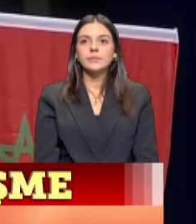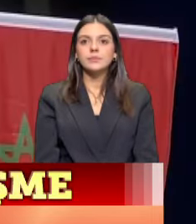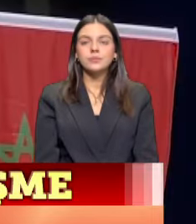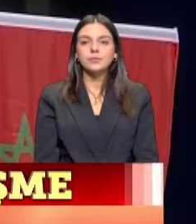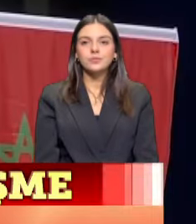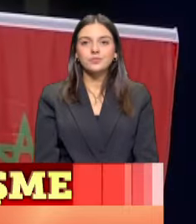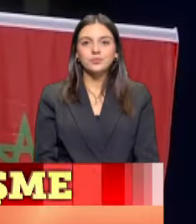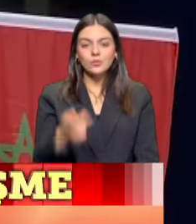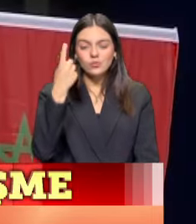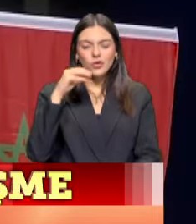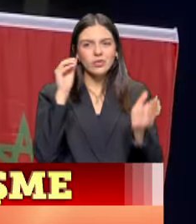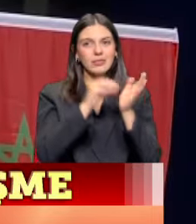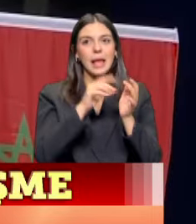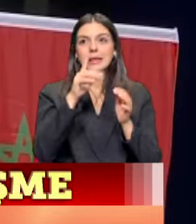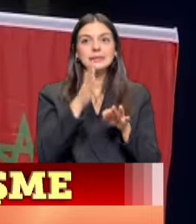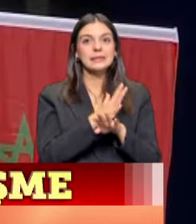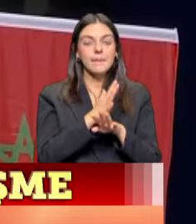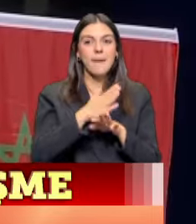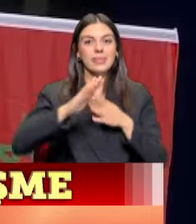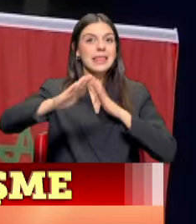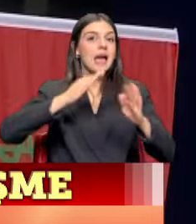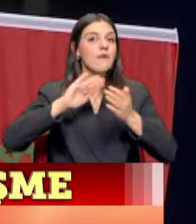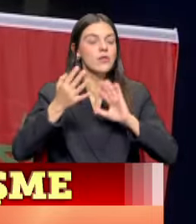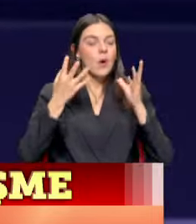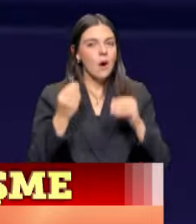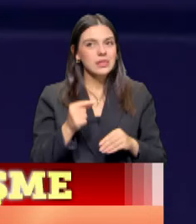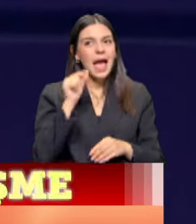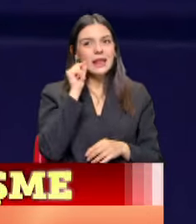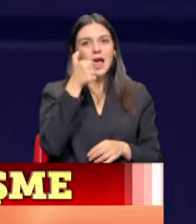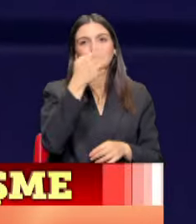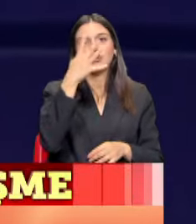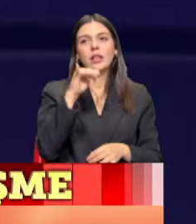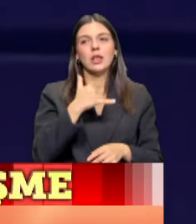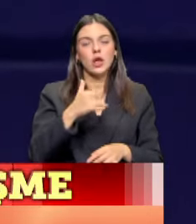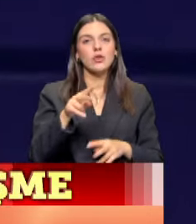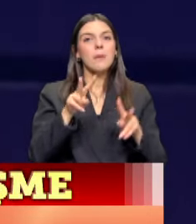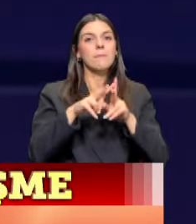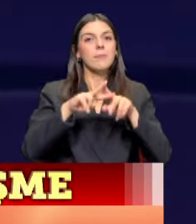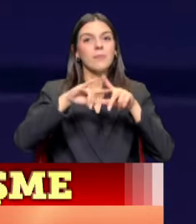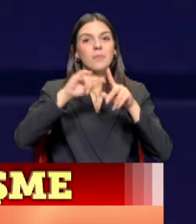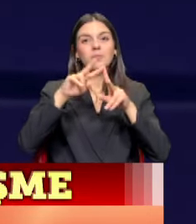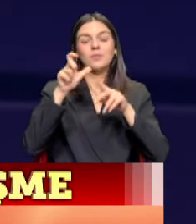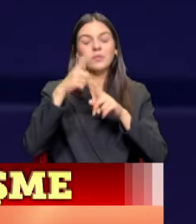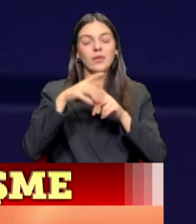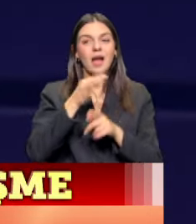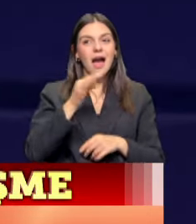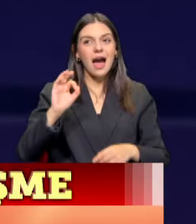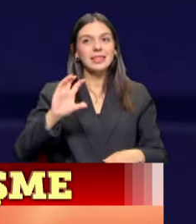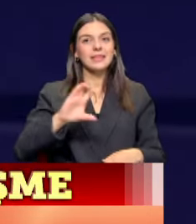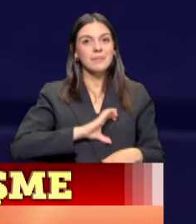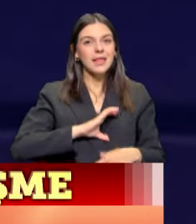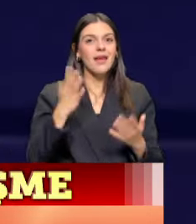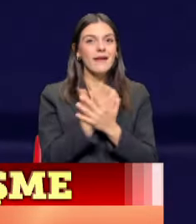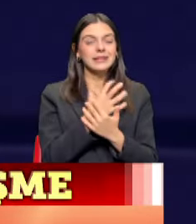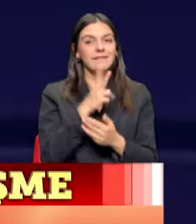için. Düne damgasını vuran branş para tekvando oldu. Erkekler 64 kiloda Mahmut Bostek'e altın madalya kazandı, bayrağımızı